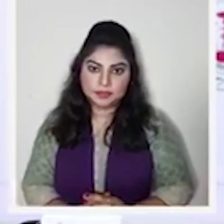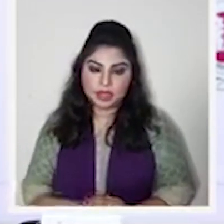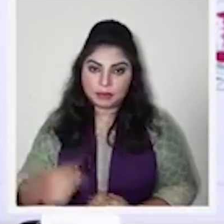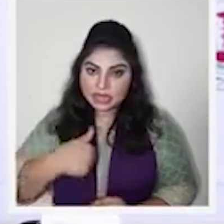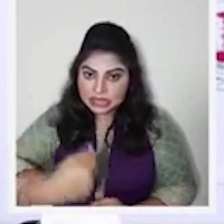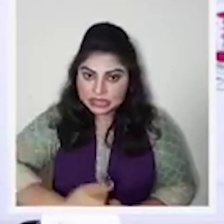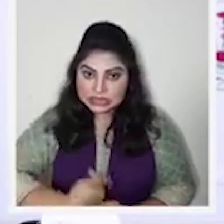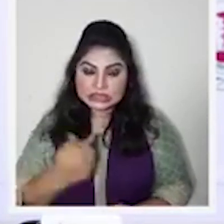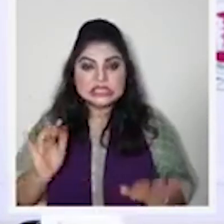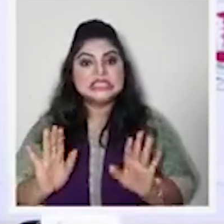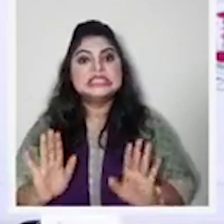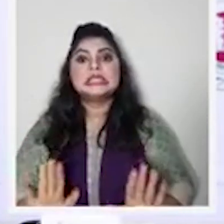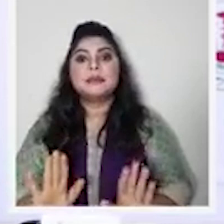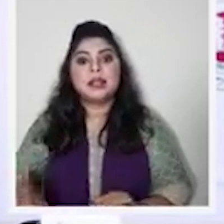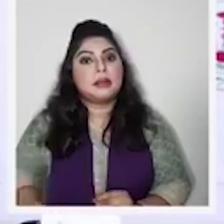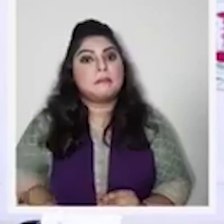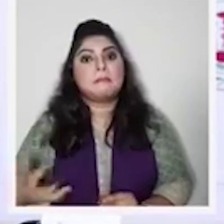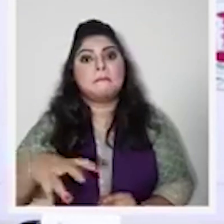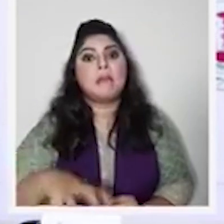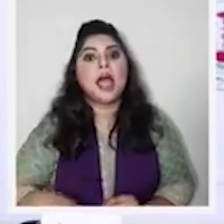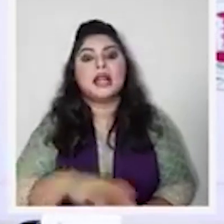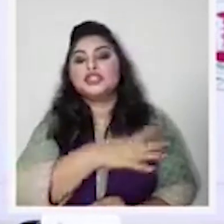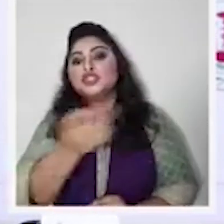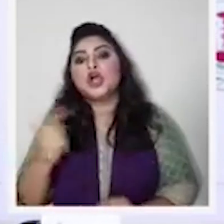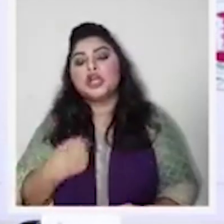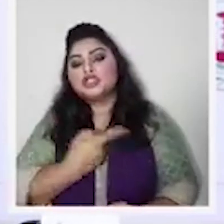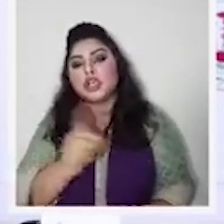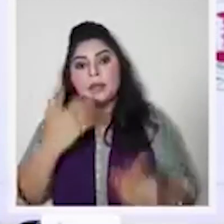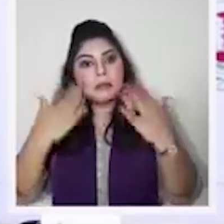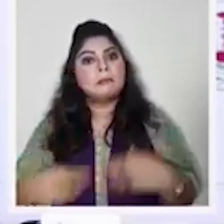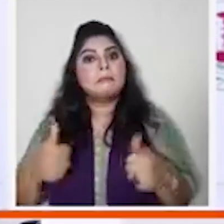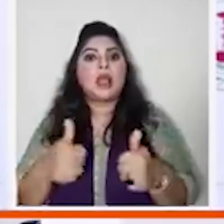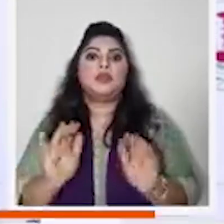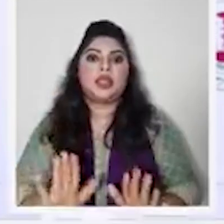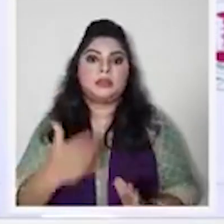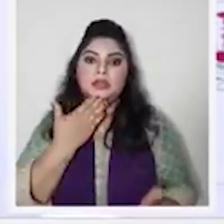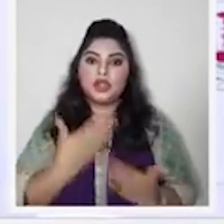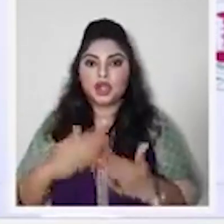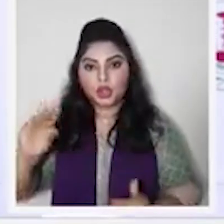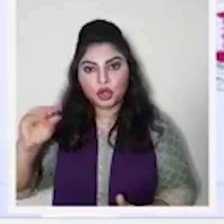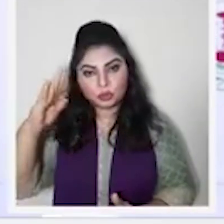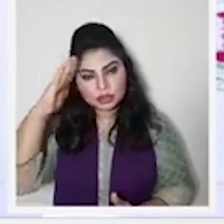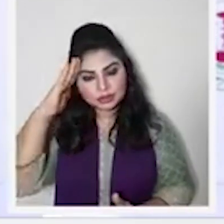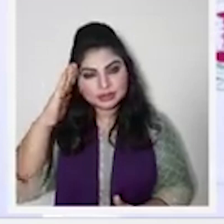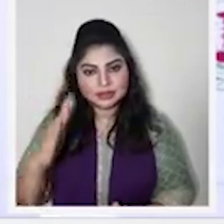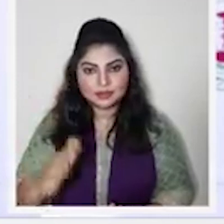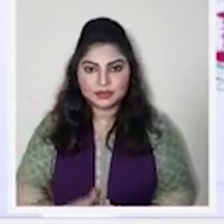হবে। সবাই সুস্থ থাকুন, ভালো থাকুন এবং যেটা আমাদের নিজেরাই সুস্থ থেকে ভালো থেকে